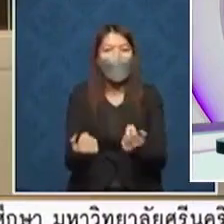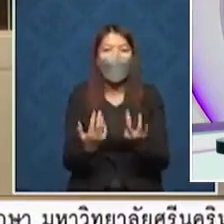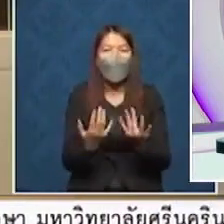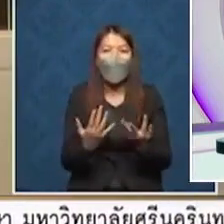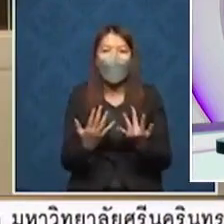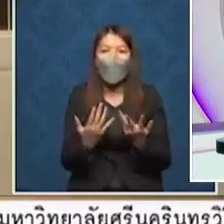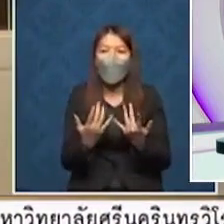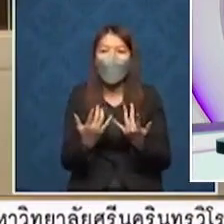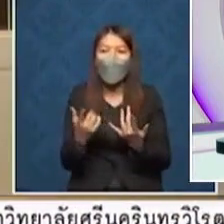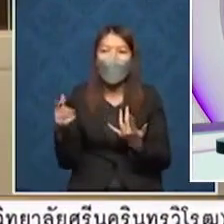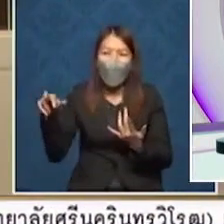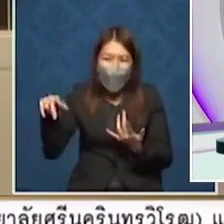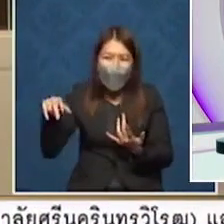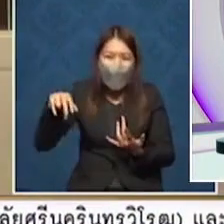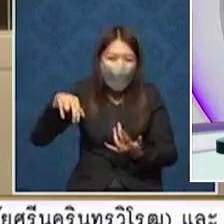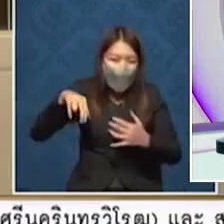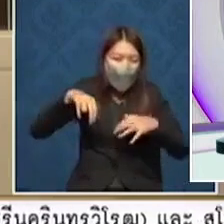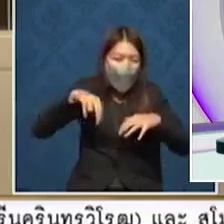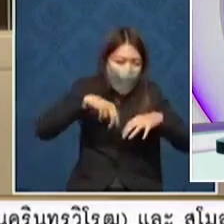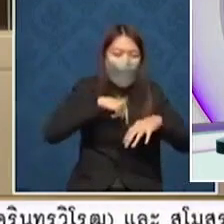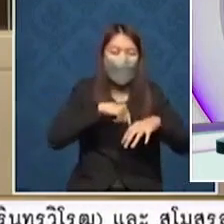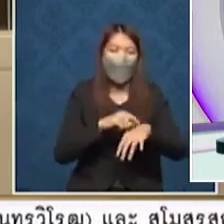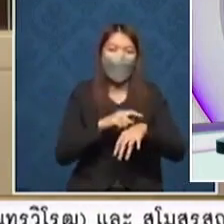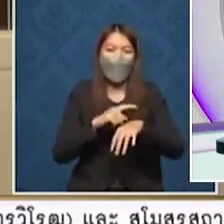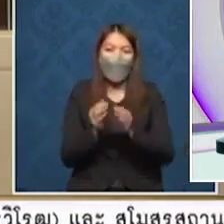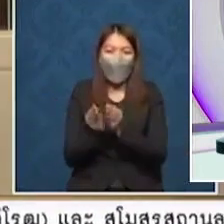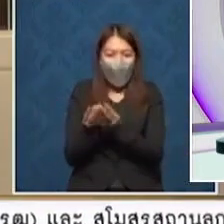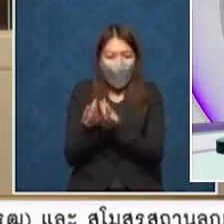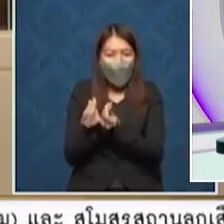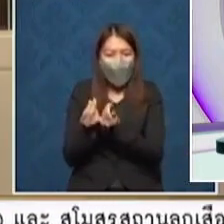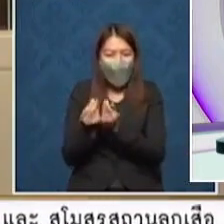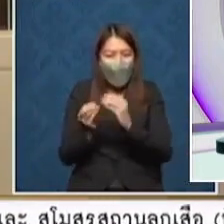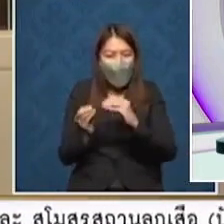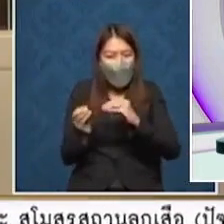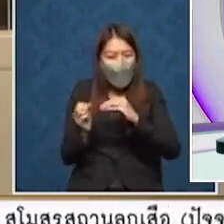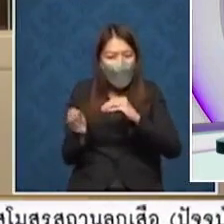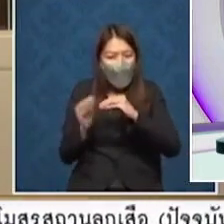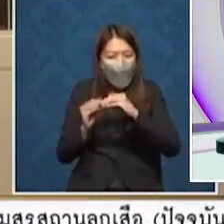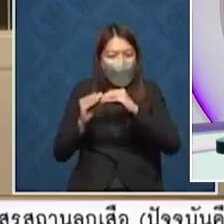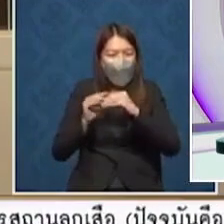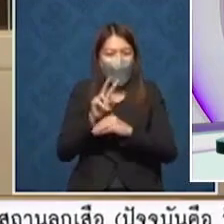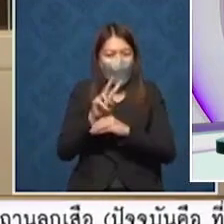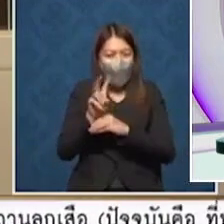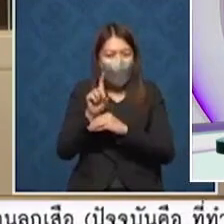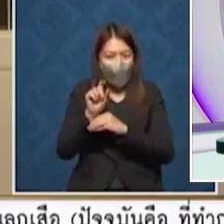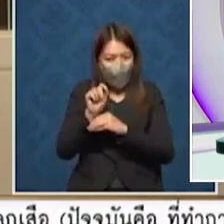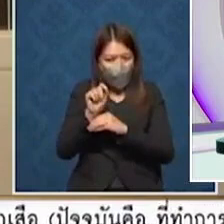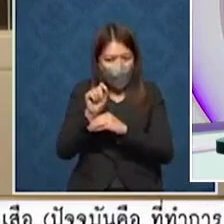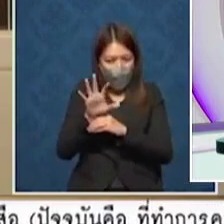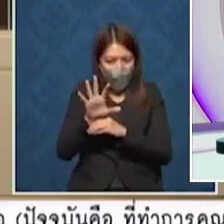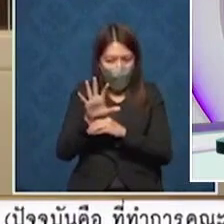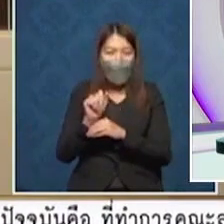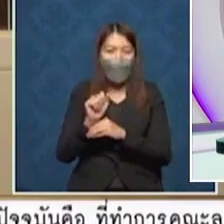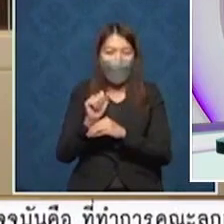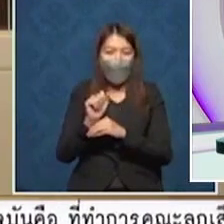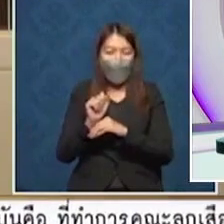แตและเรากไม่เคยมพฤติกรรมรนแรงปาข้าวของราเกาอี้เหมอนกัฝายคาในสมยอดีตโอ้ พด